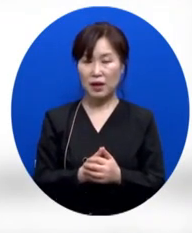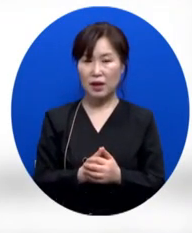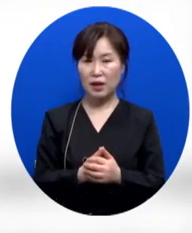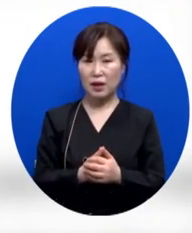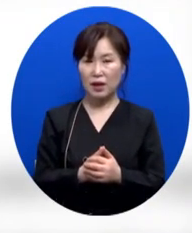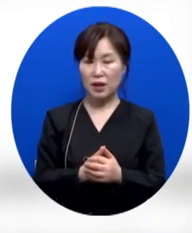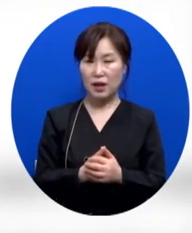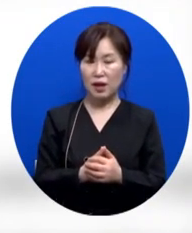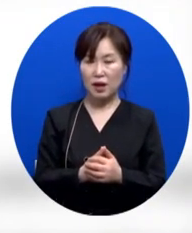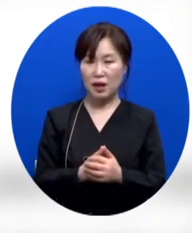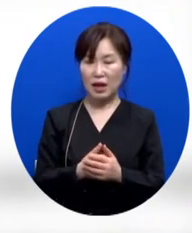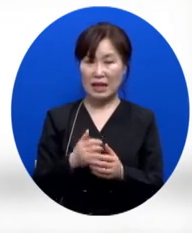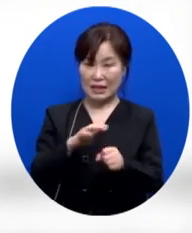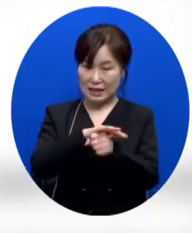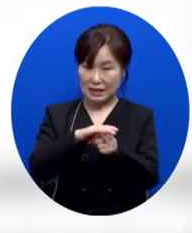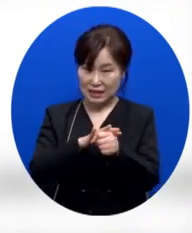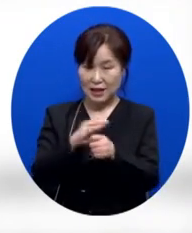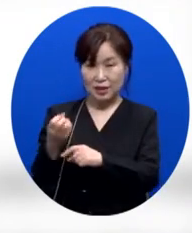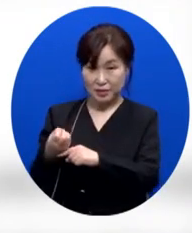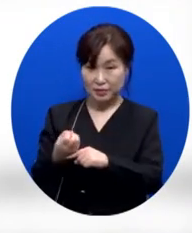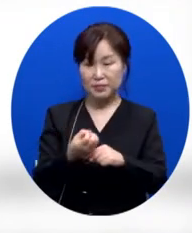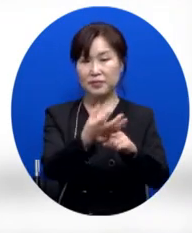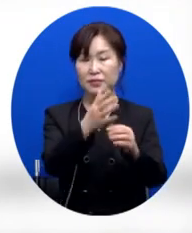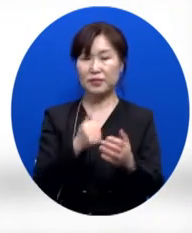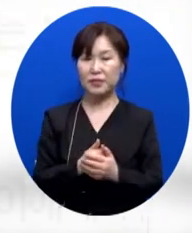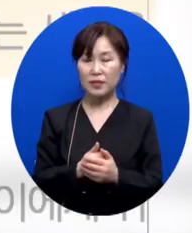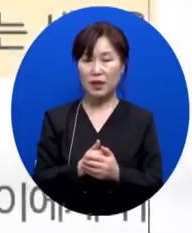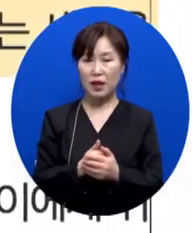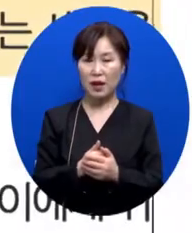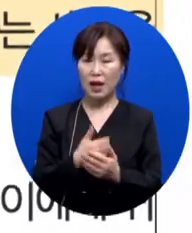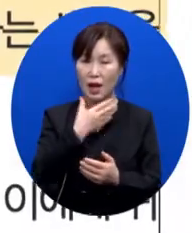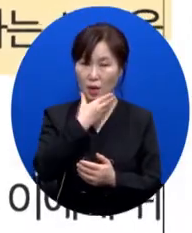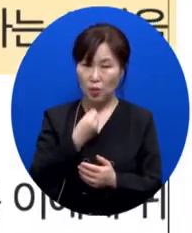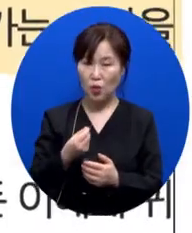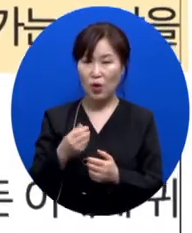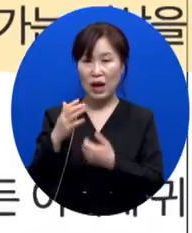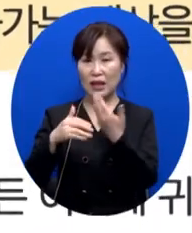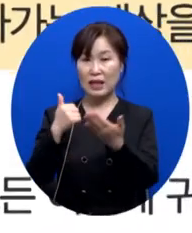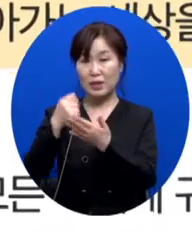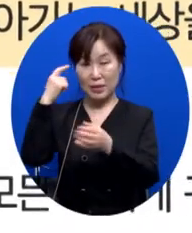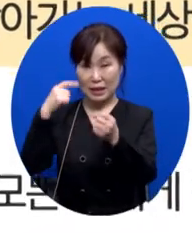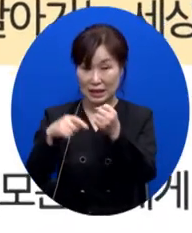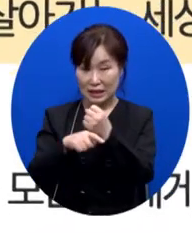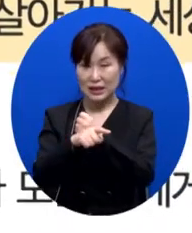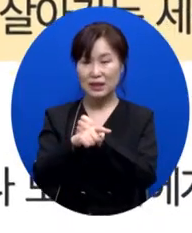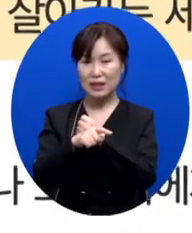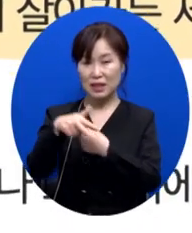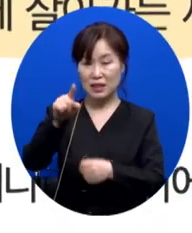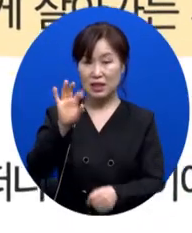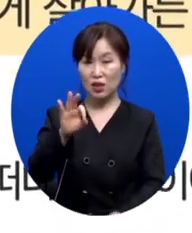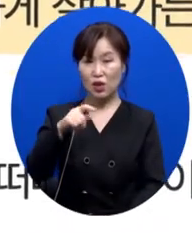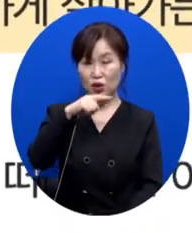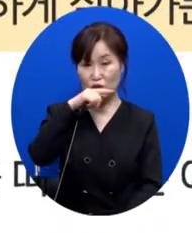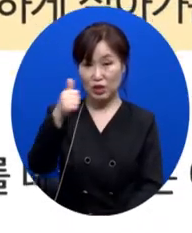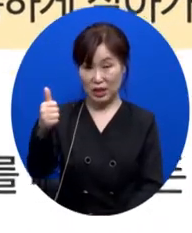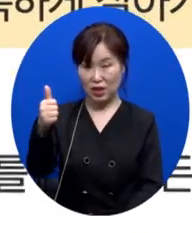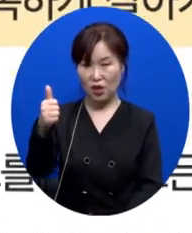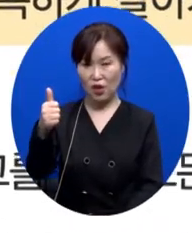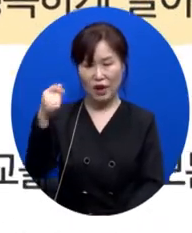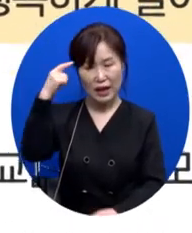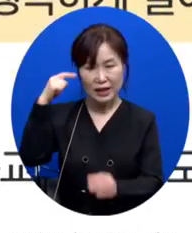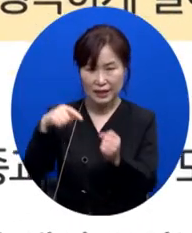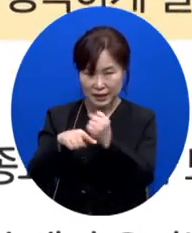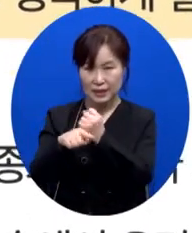애도의 도에 뜻을 전했습니다 교회협 은 행복이 하나님의 뜻이라는 추기경 의 마지막 인사를 새기고 모든